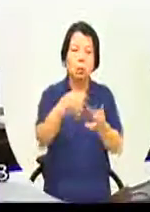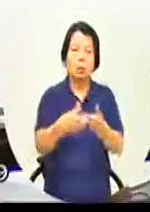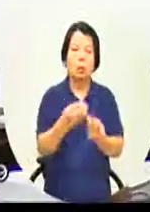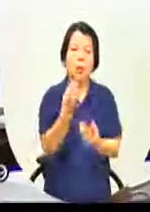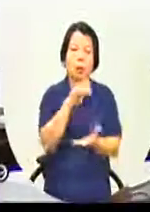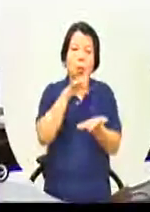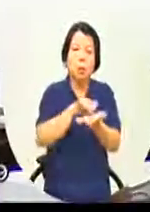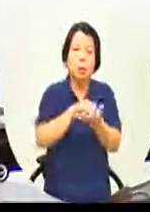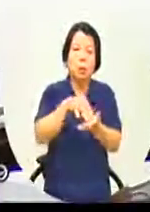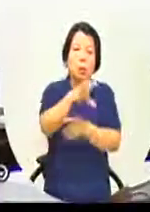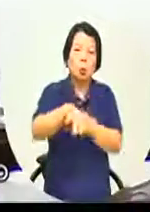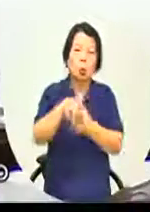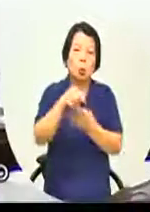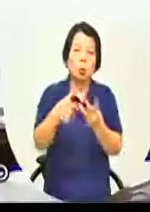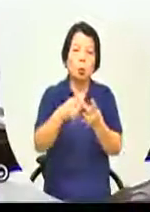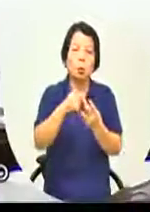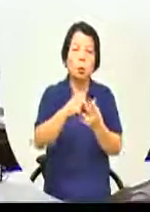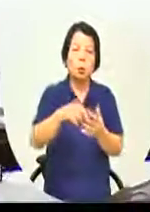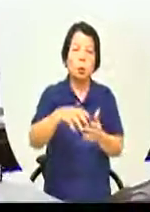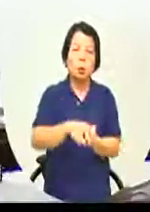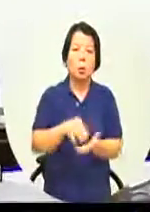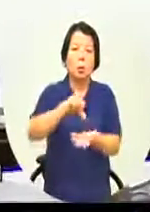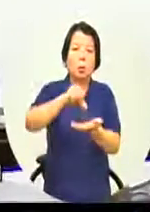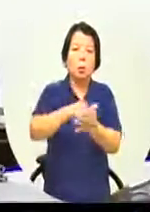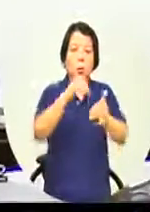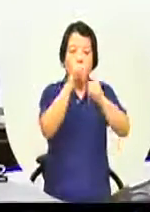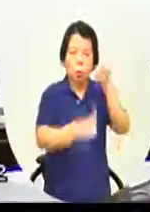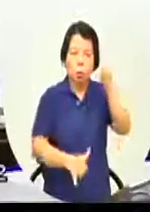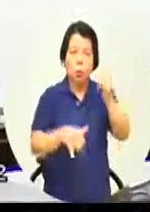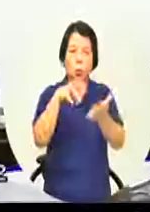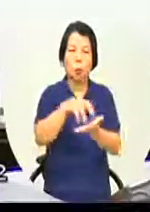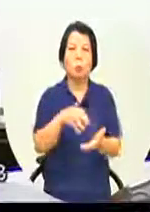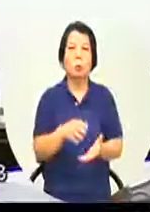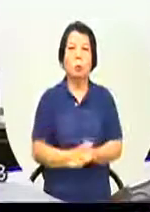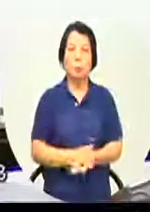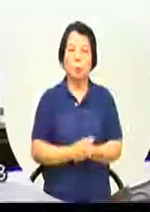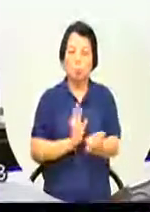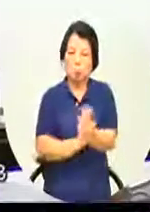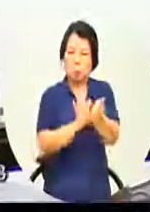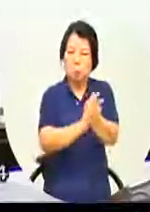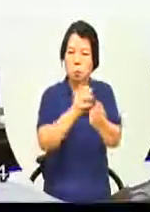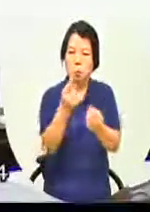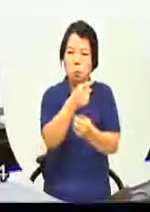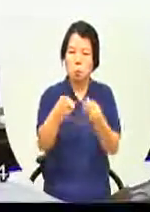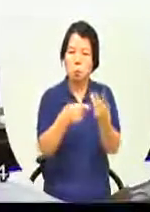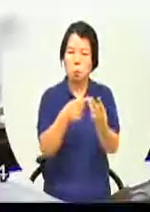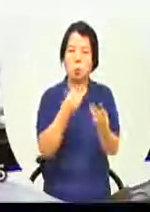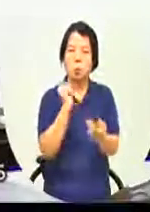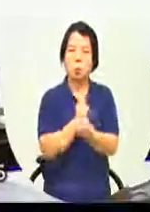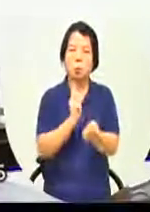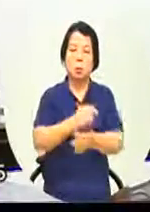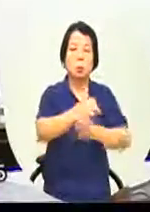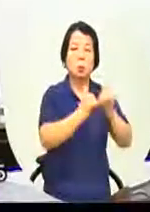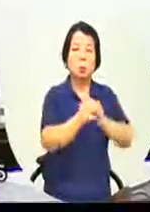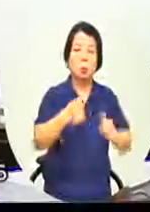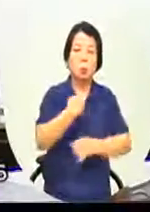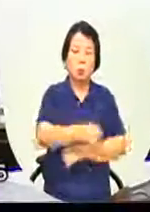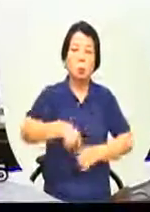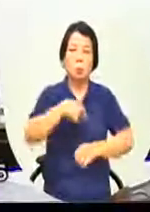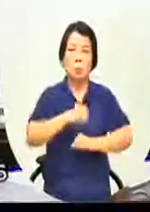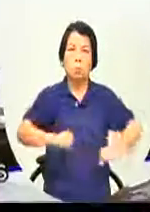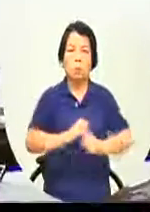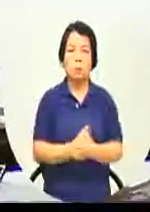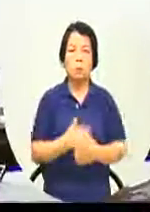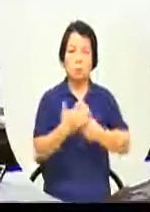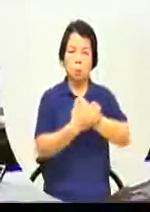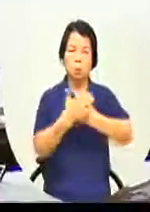全的农业、包括产销履历能够推行的时候，我们对于我们市民所有人民的健康其实才会